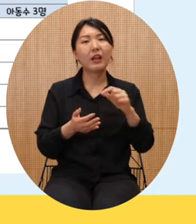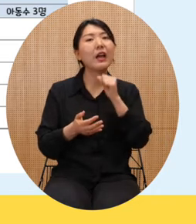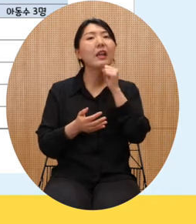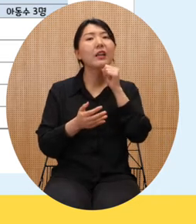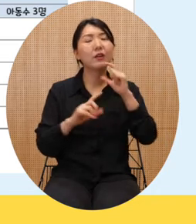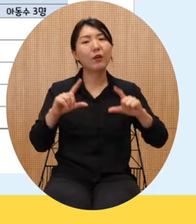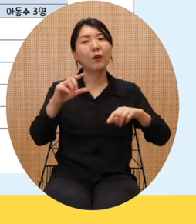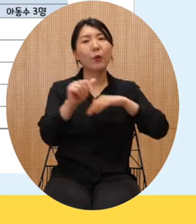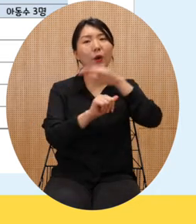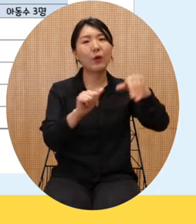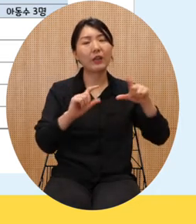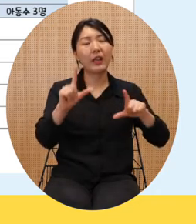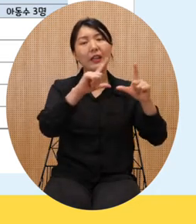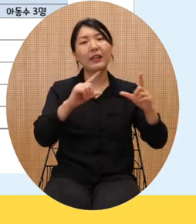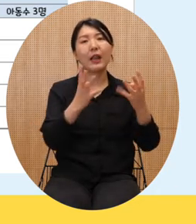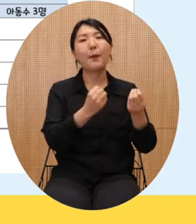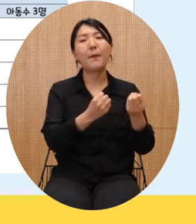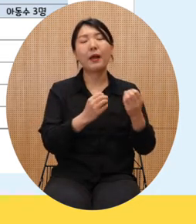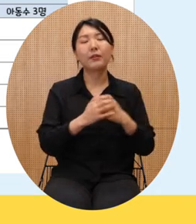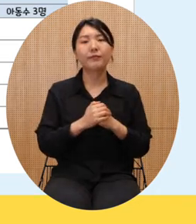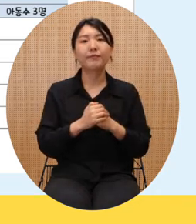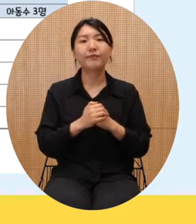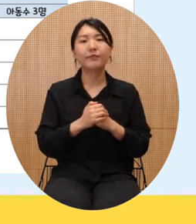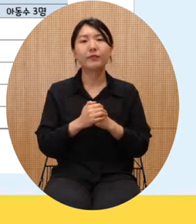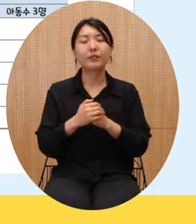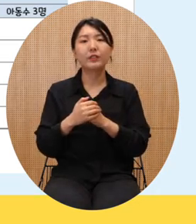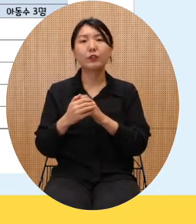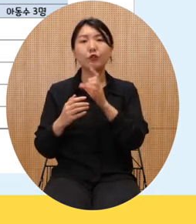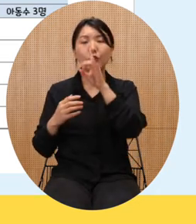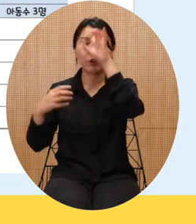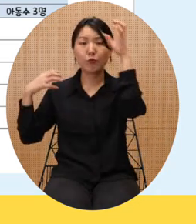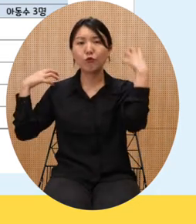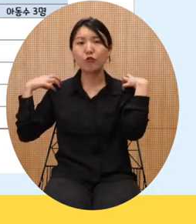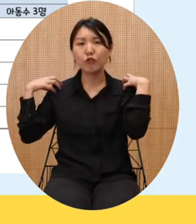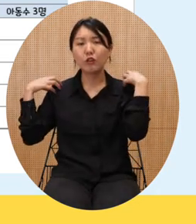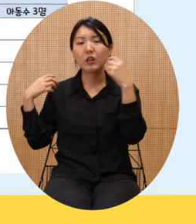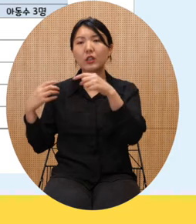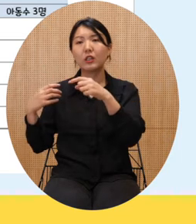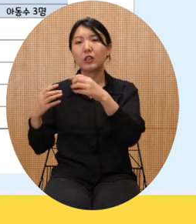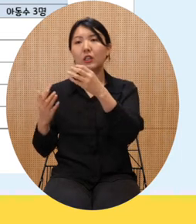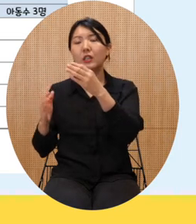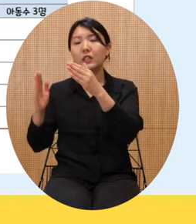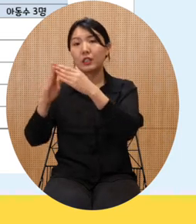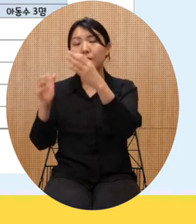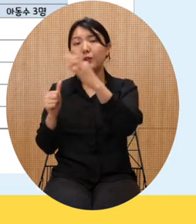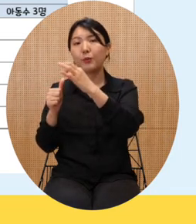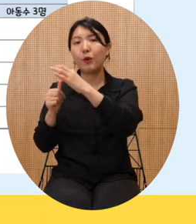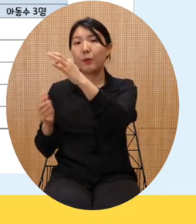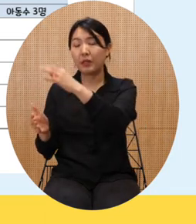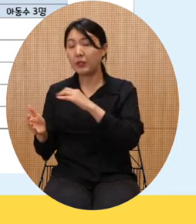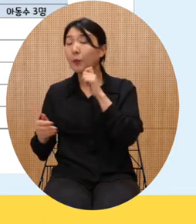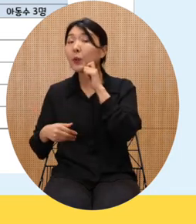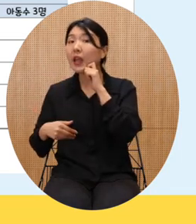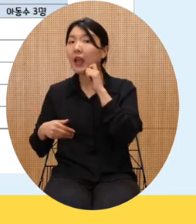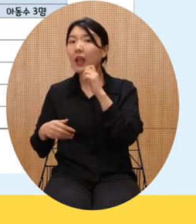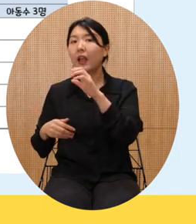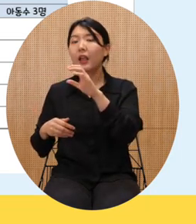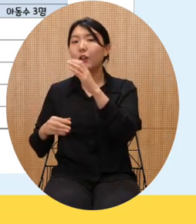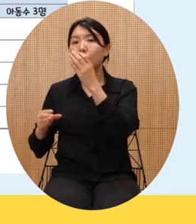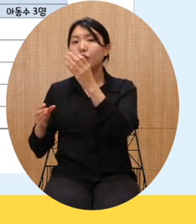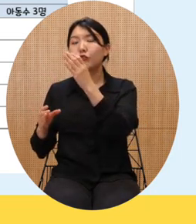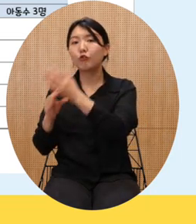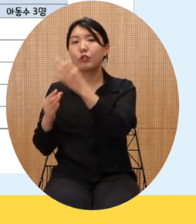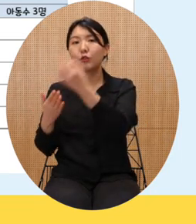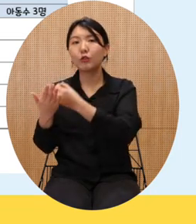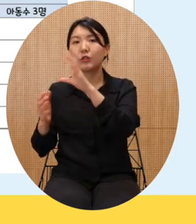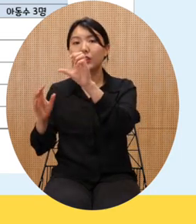이제 굉장히 열악한 환경에 사시는 경우가 많거든요. 그러니까 주거급여, 중앙정부의 주거급여 대상이 되지 않는 즉